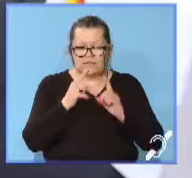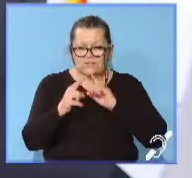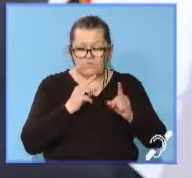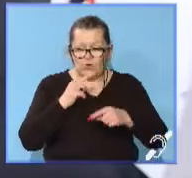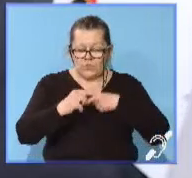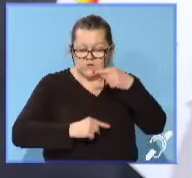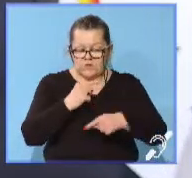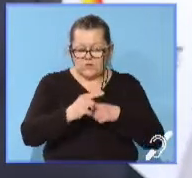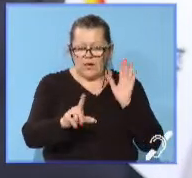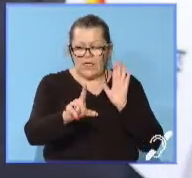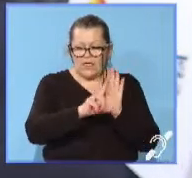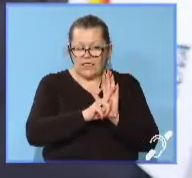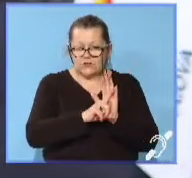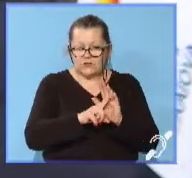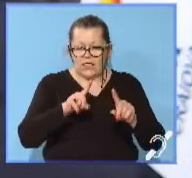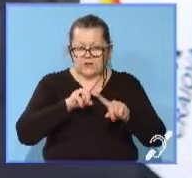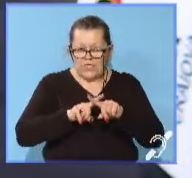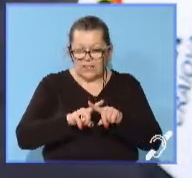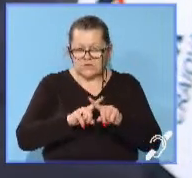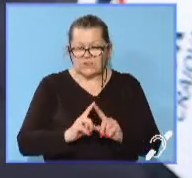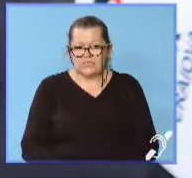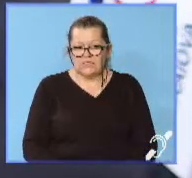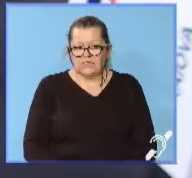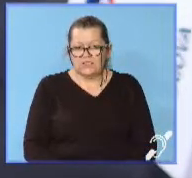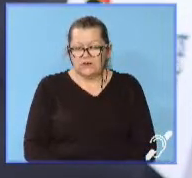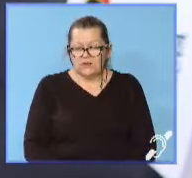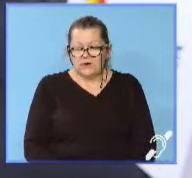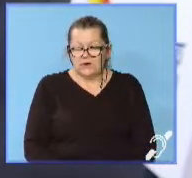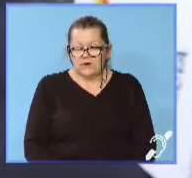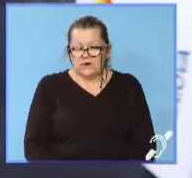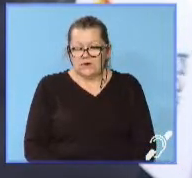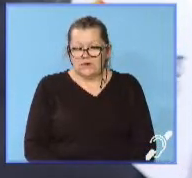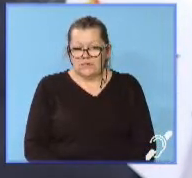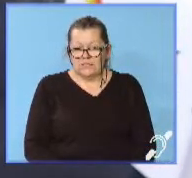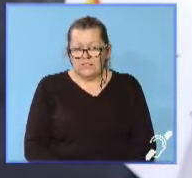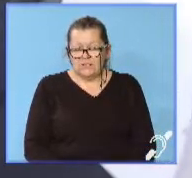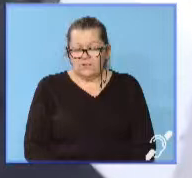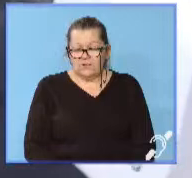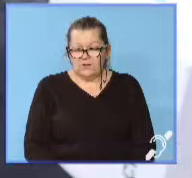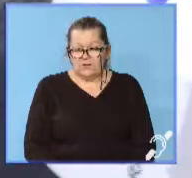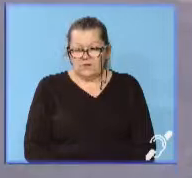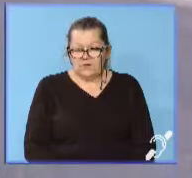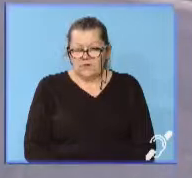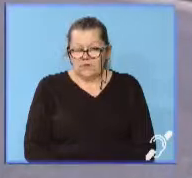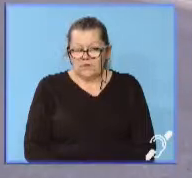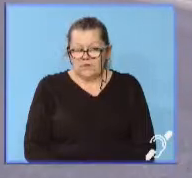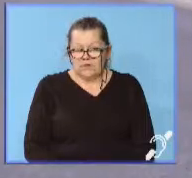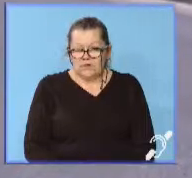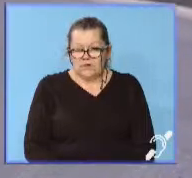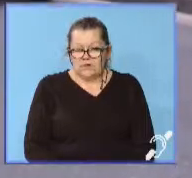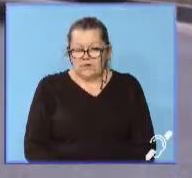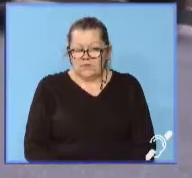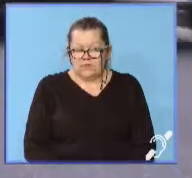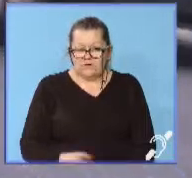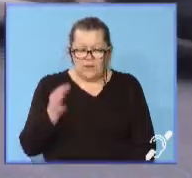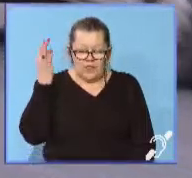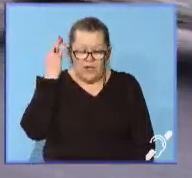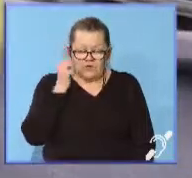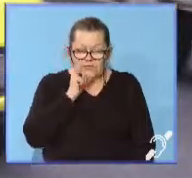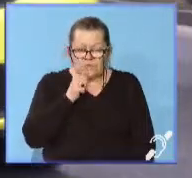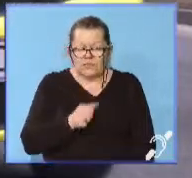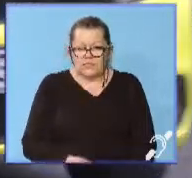taximetriei să schimbăm ceea ce nu nu suntem mulțumiți nu am n am mai auzit nimic de